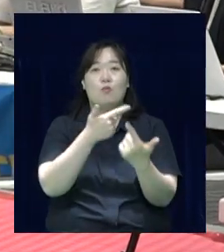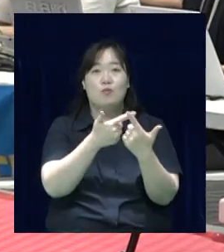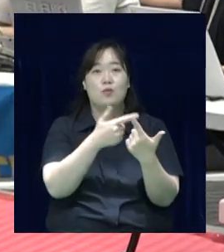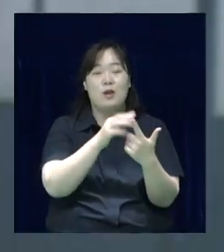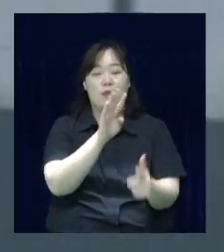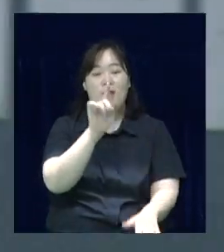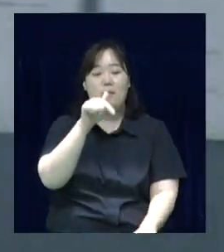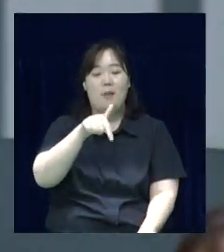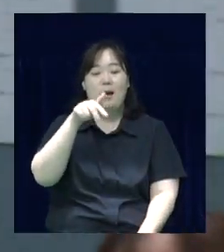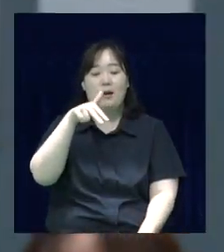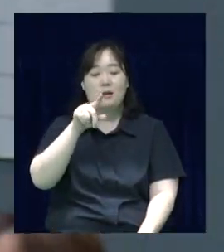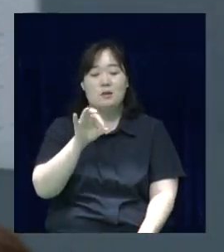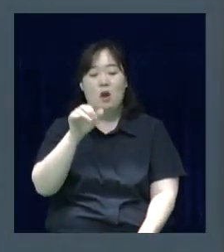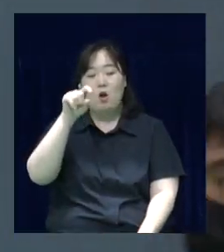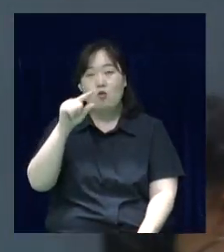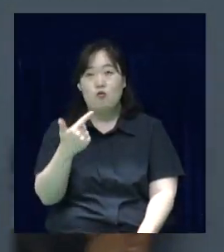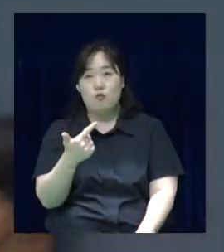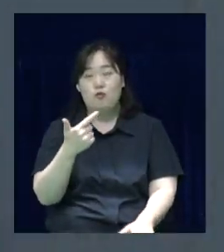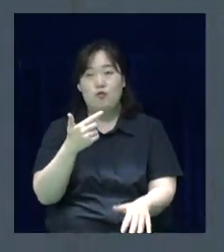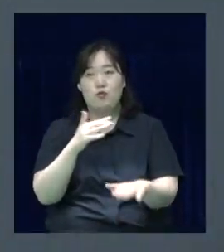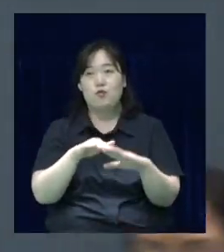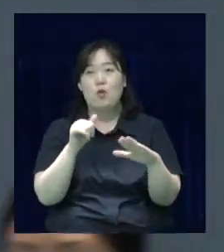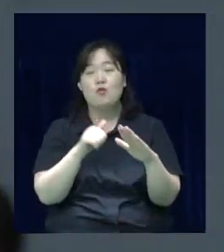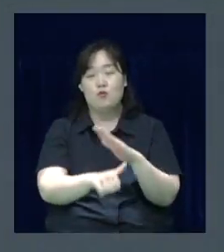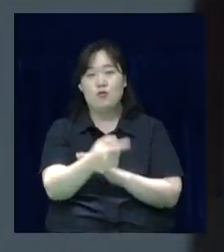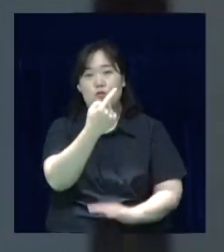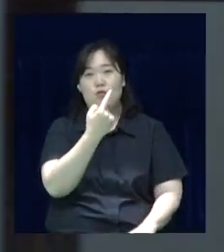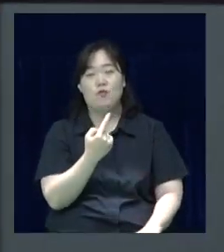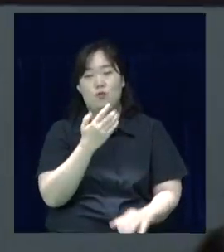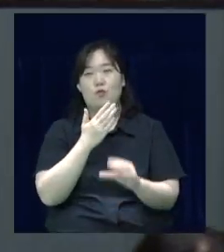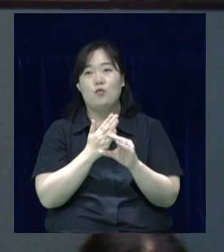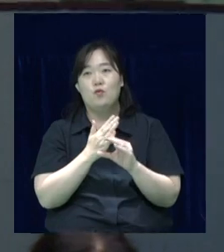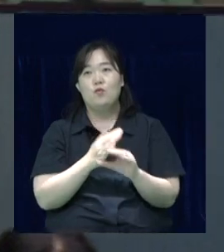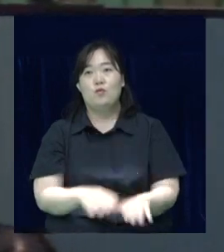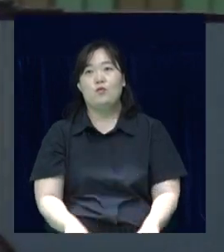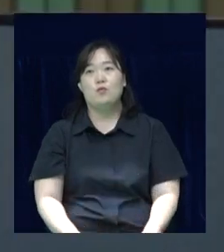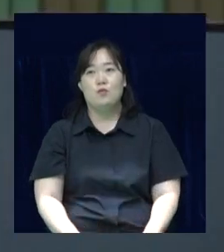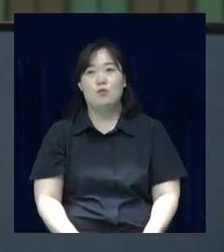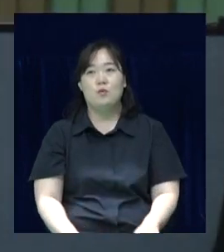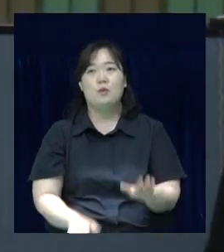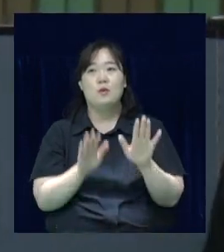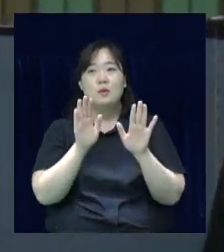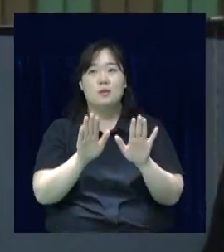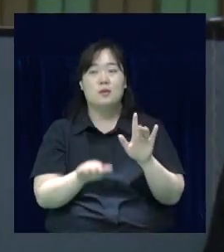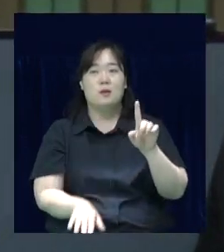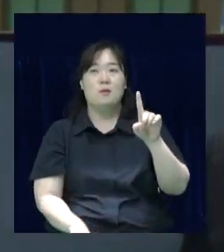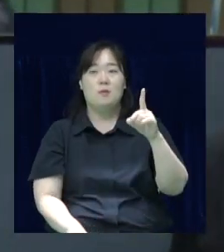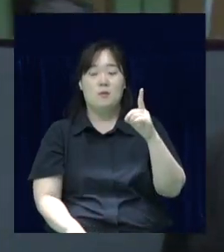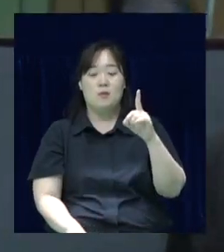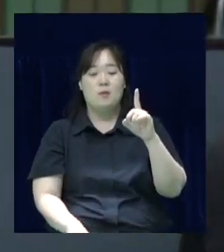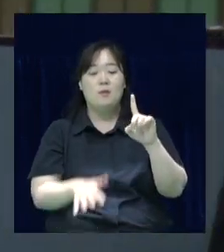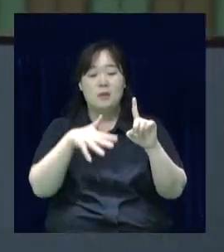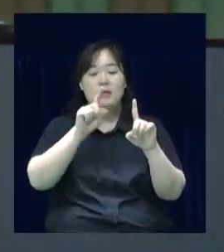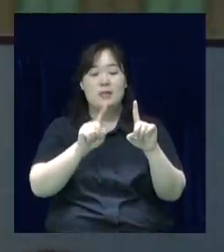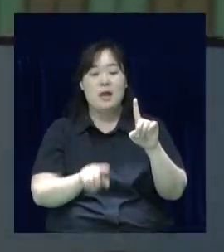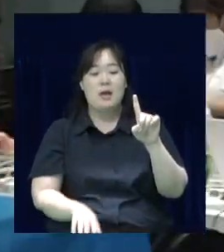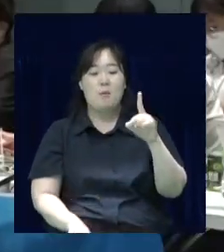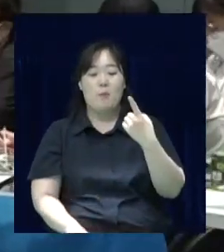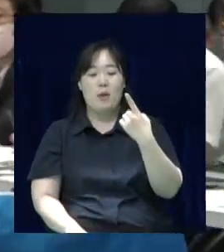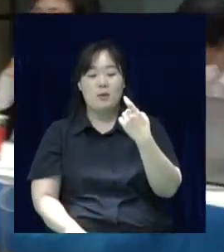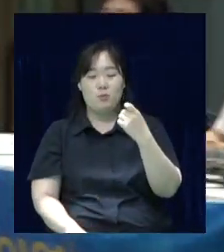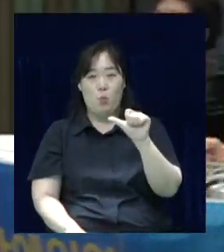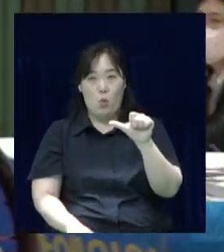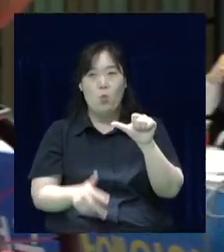선수가 입장을 하고 있습니다. 1차 시도 115kg을 선택한 박정훈